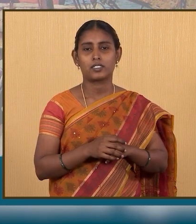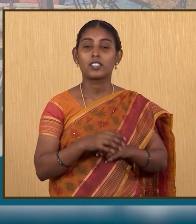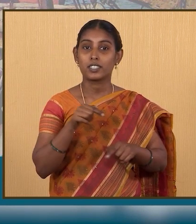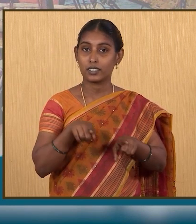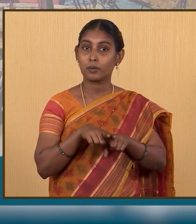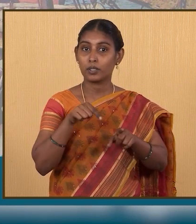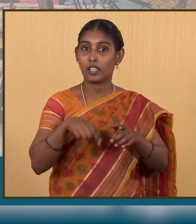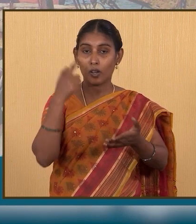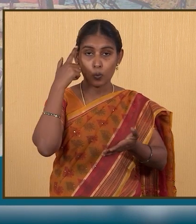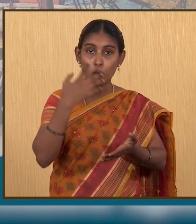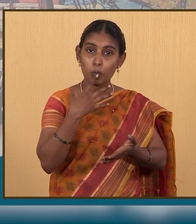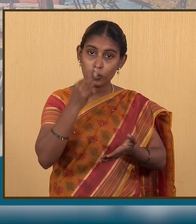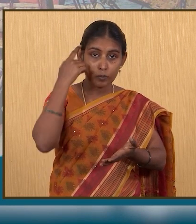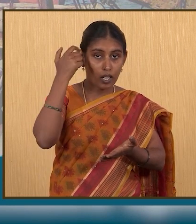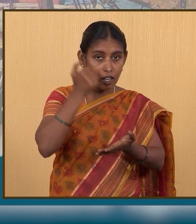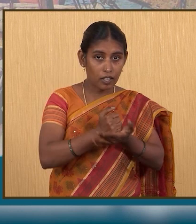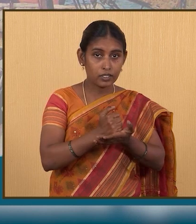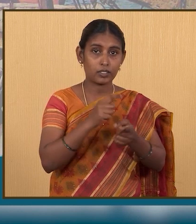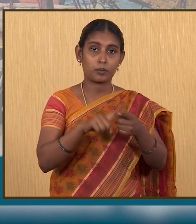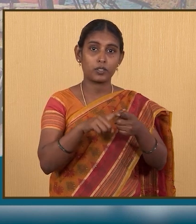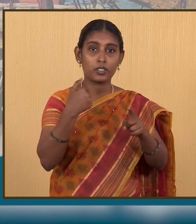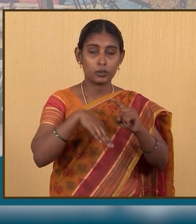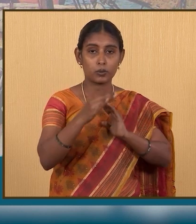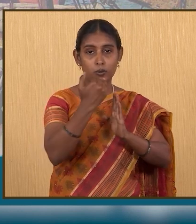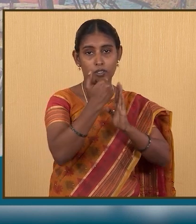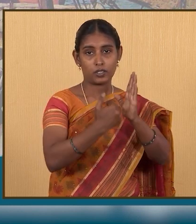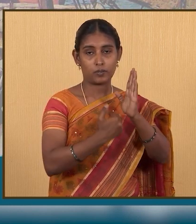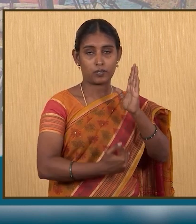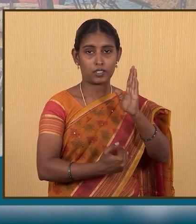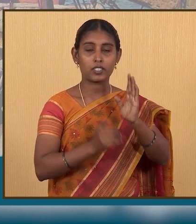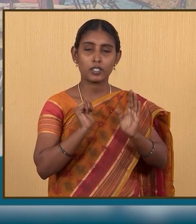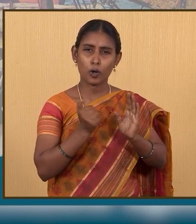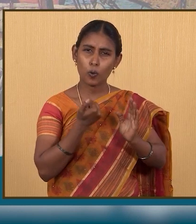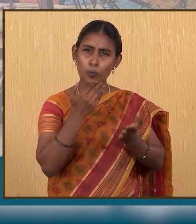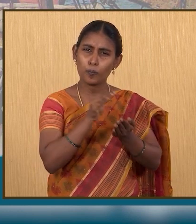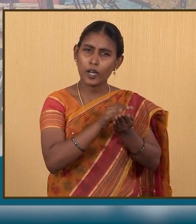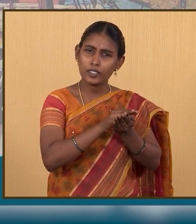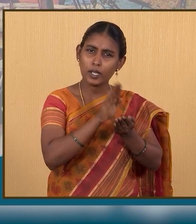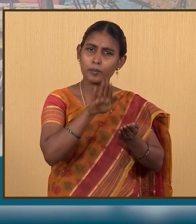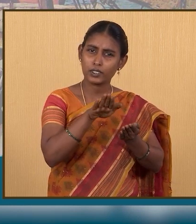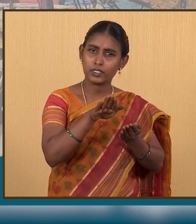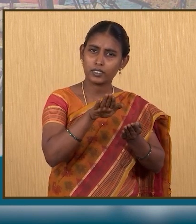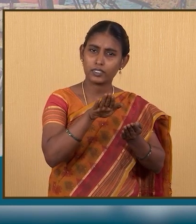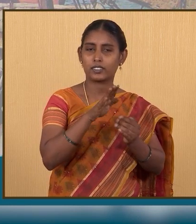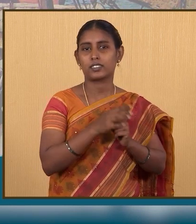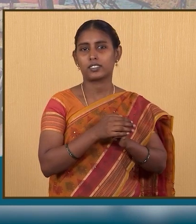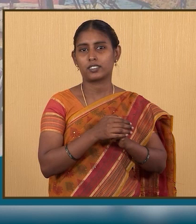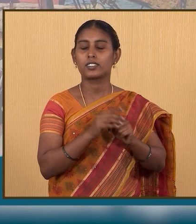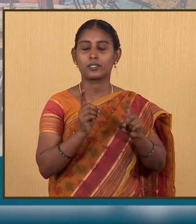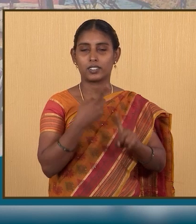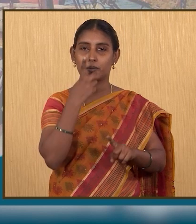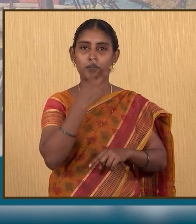சரி, இப்போ நம்ம வரலாற்று ஆதாரங்களை பற்றியும் அதனோட வகைகள் பற்றியும் அதை எப்படி பாதுகாத்து வச்சுருக்காங்க